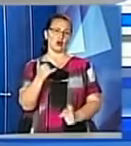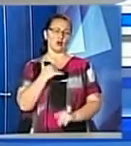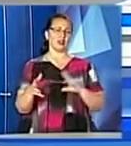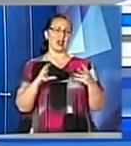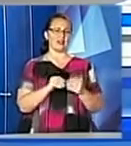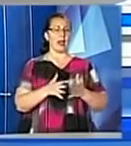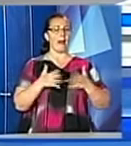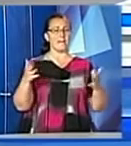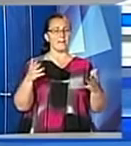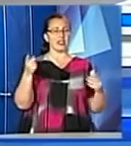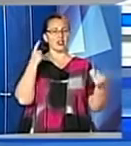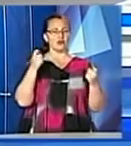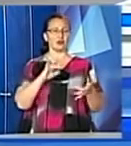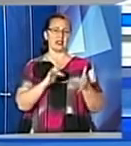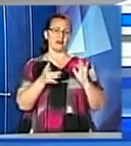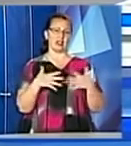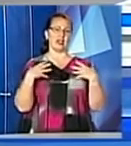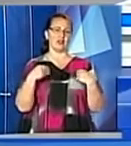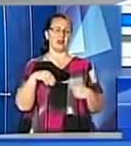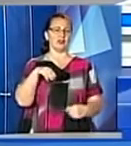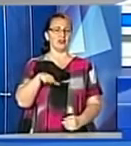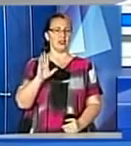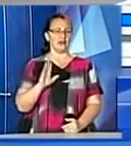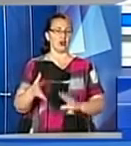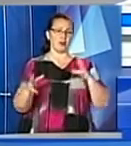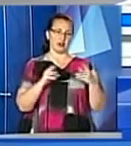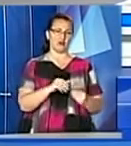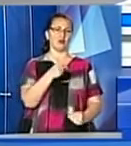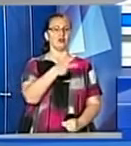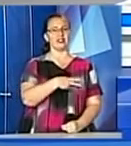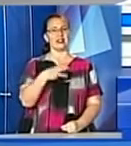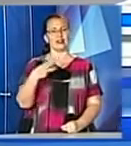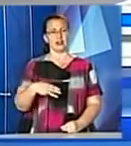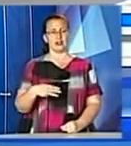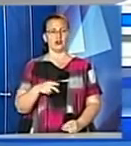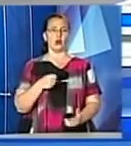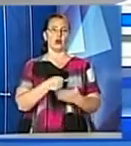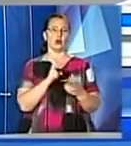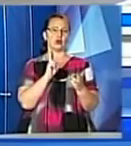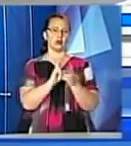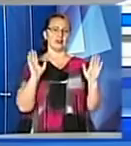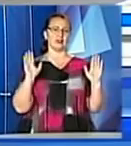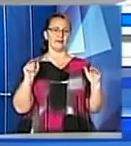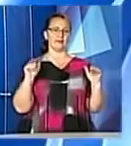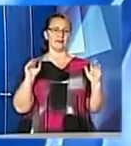Більше інформації на інтернет-порталі lviv.tv. Підсумуємо день о 20:30. Тоді зустрінемось.